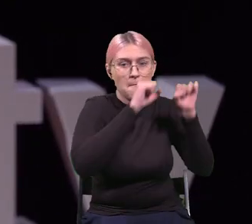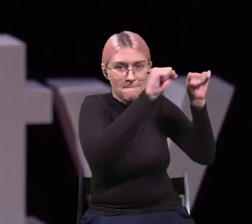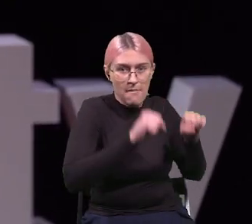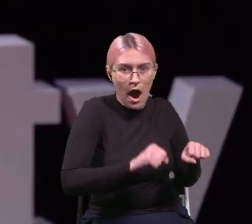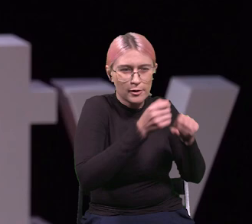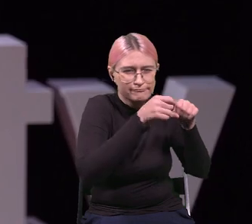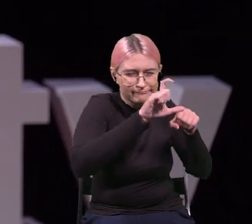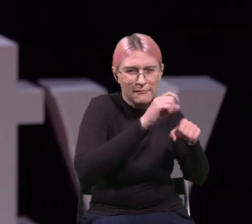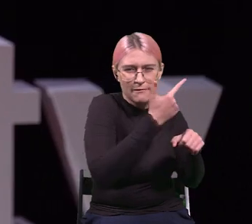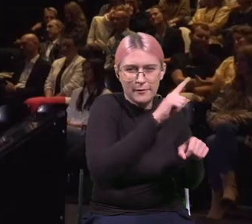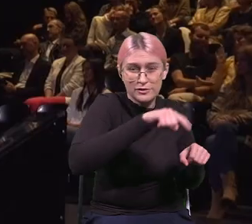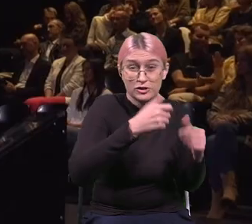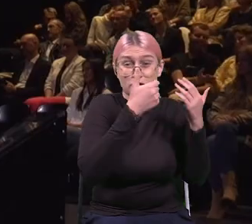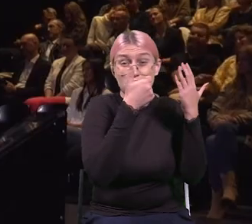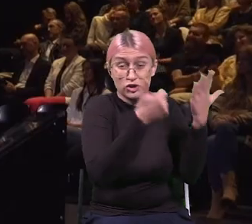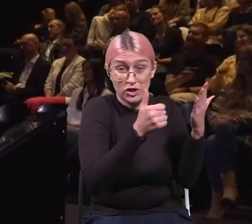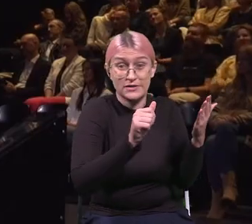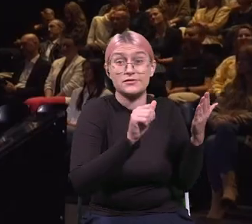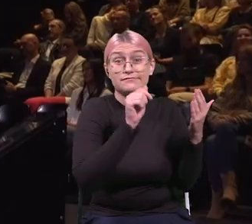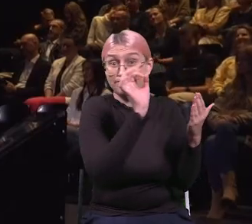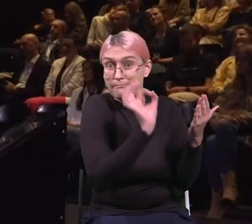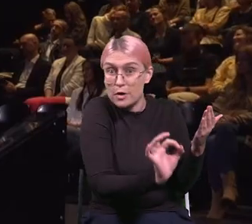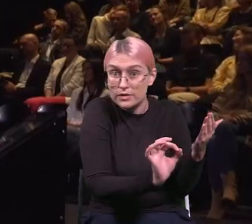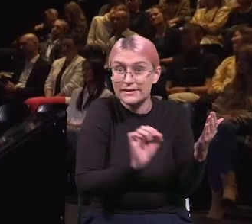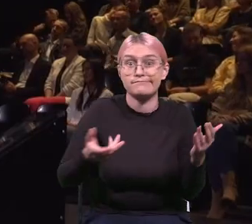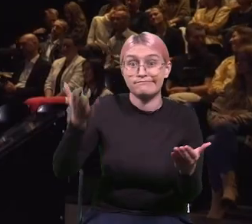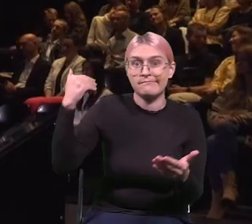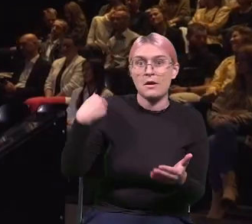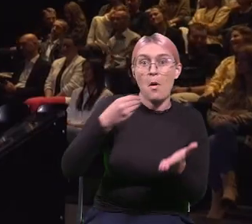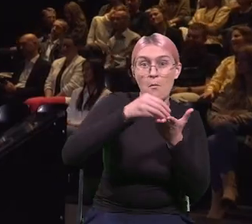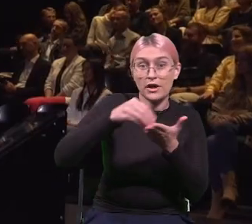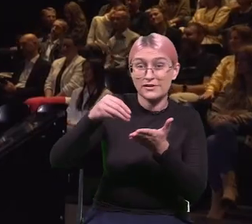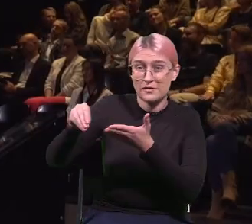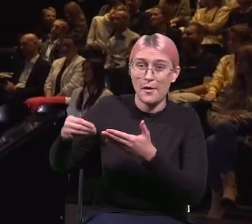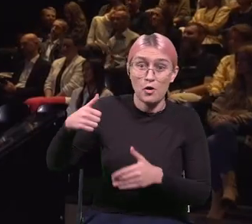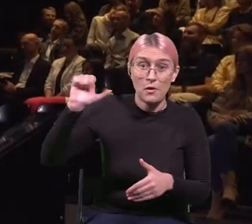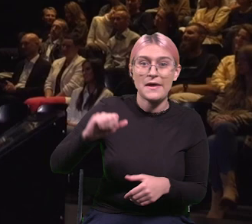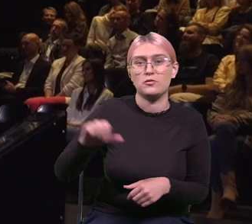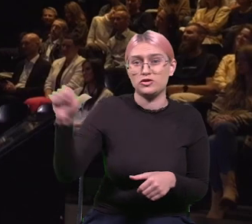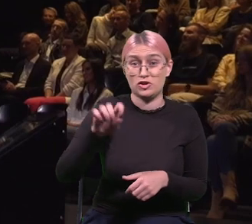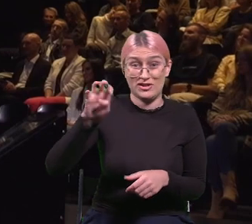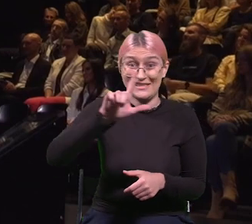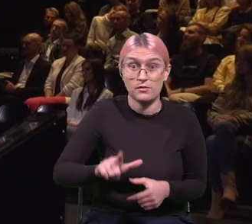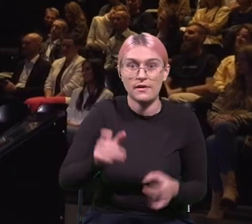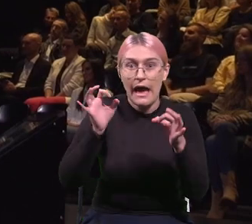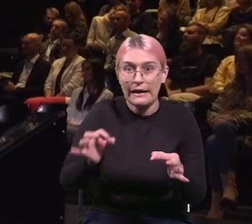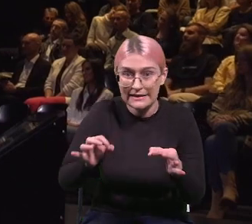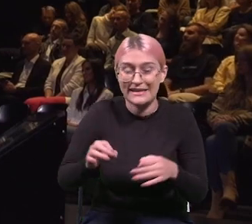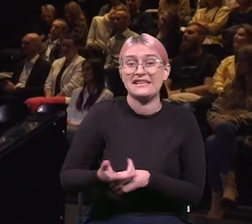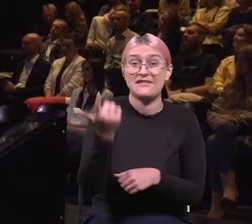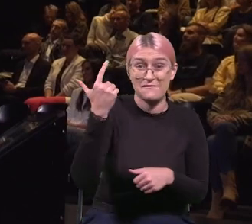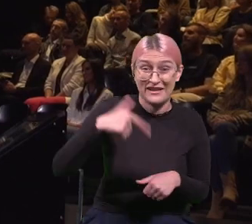wynosi 2500. 500-tysięcznego kredytu wynosiła rok temu 2000,